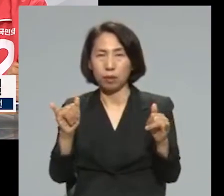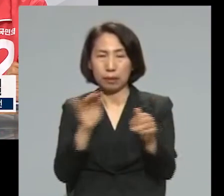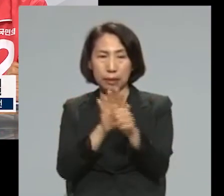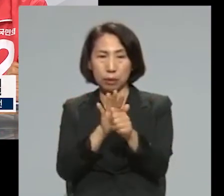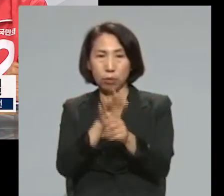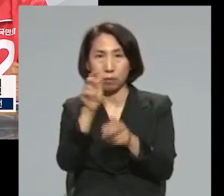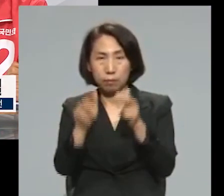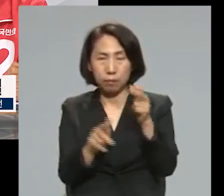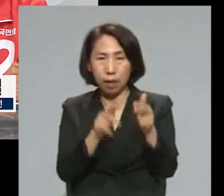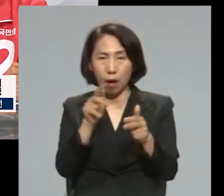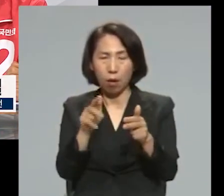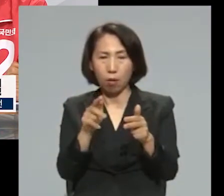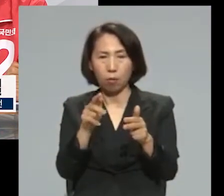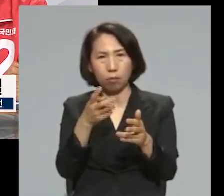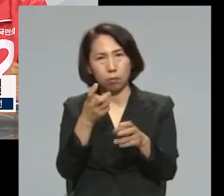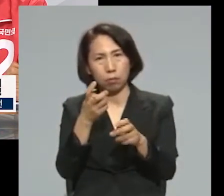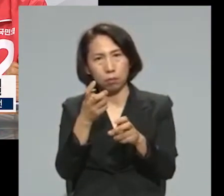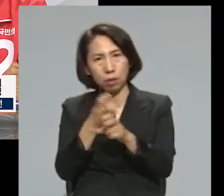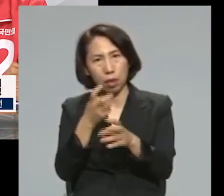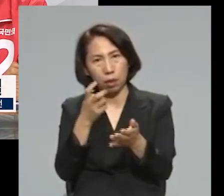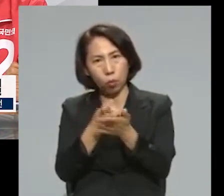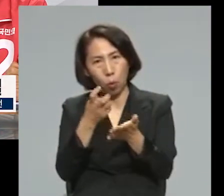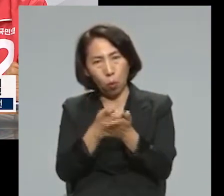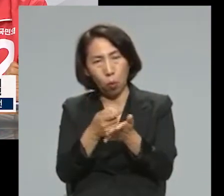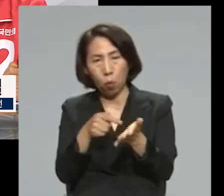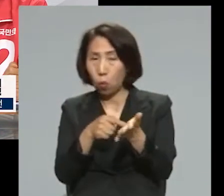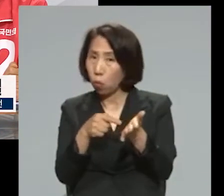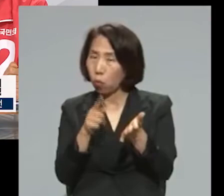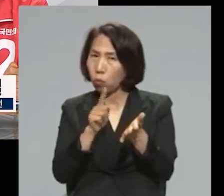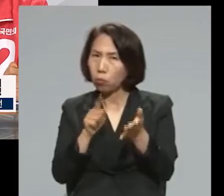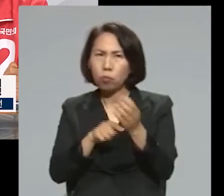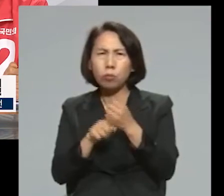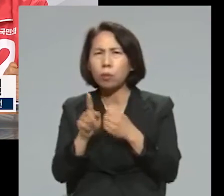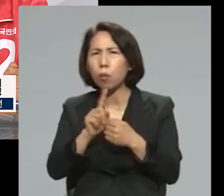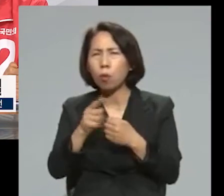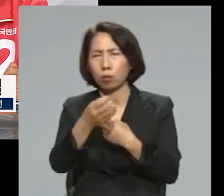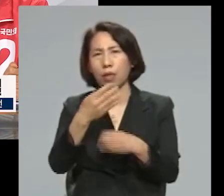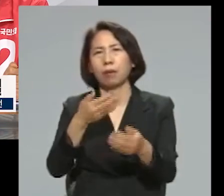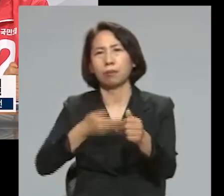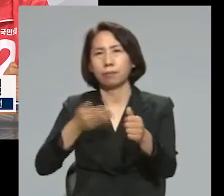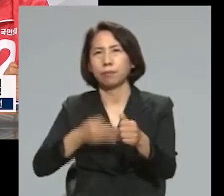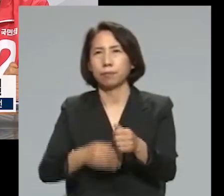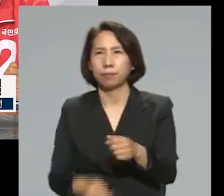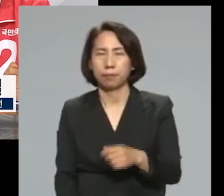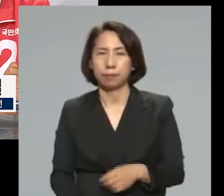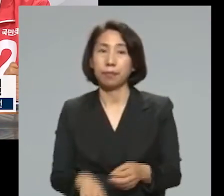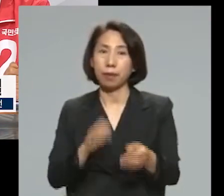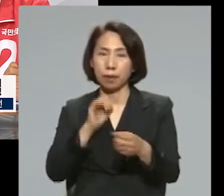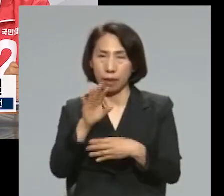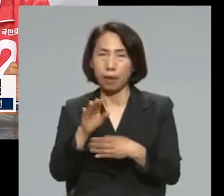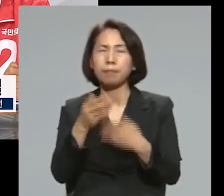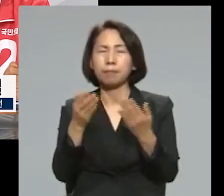사업을 제도화하겠다고 하는데 이거는 어떤 의미를 가지고 있는지 질의해 주시기 바랍니다. 네, 답변드리겠습니다.